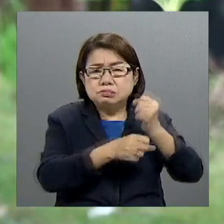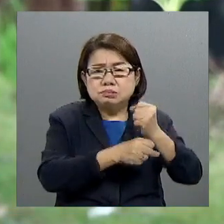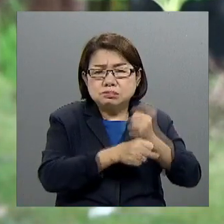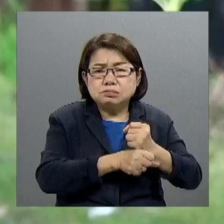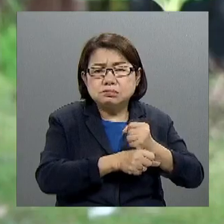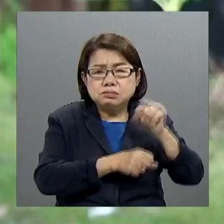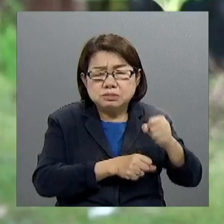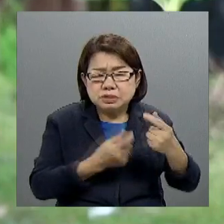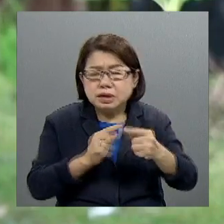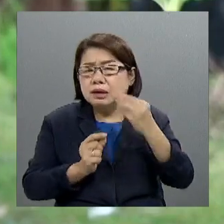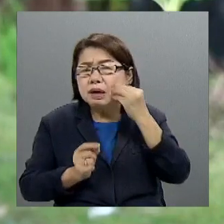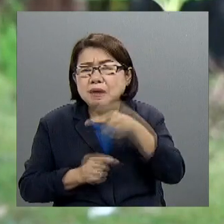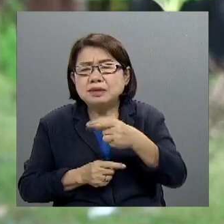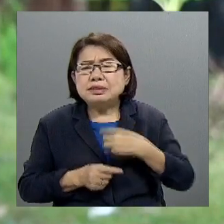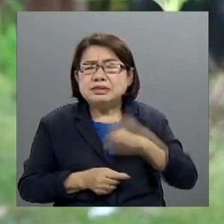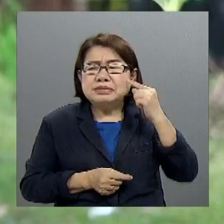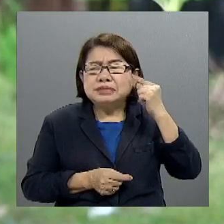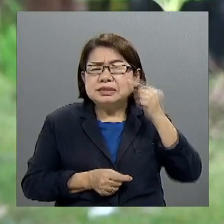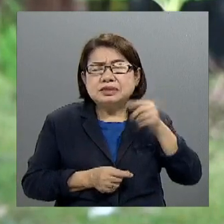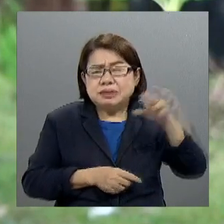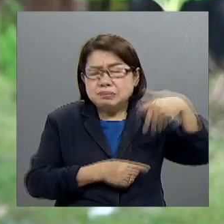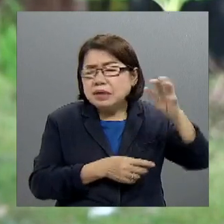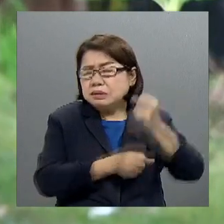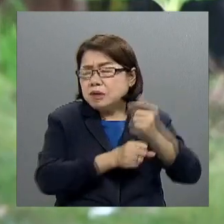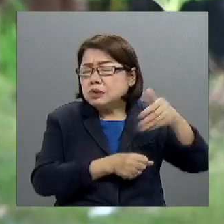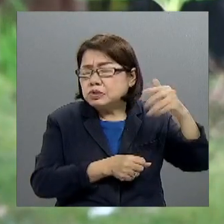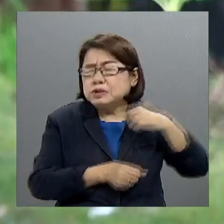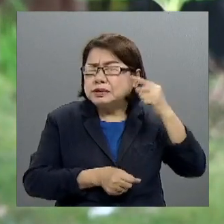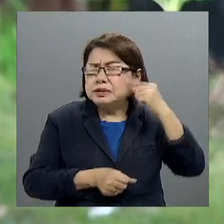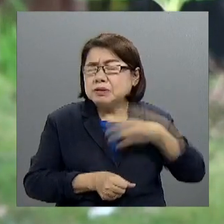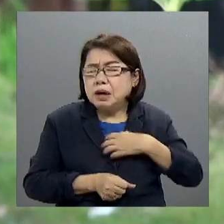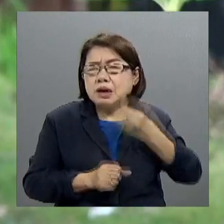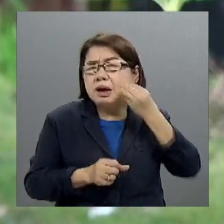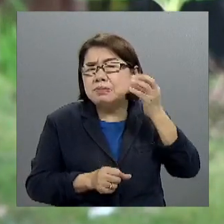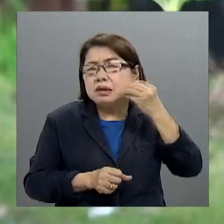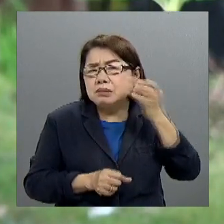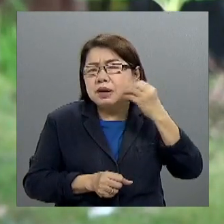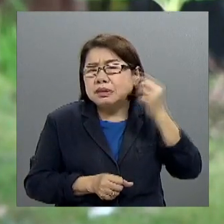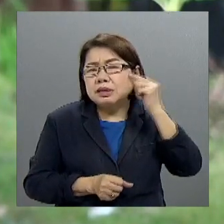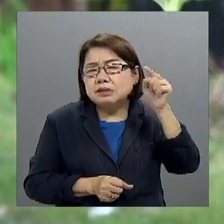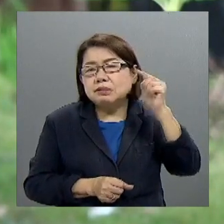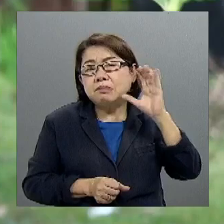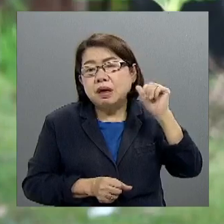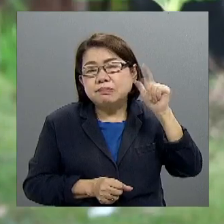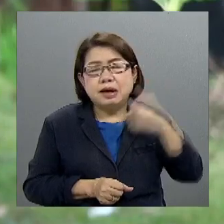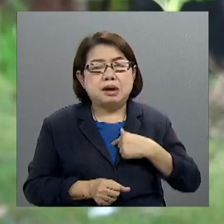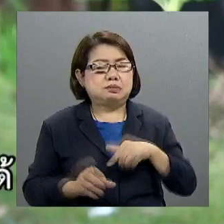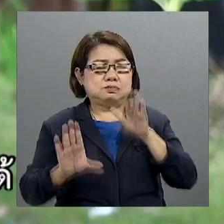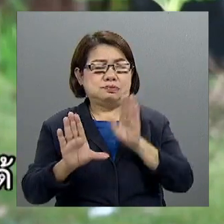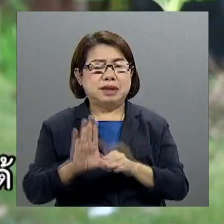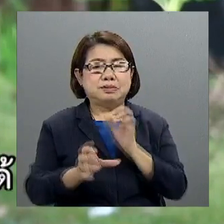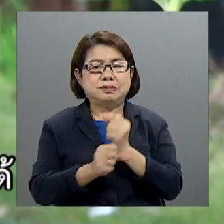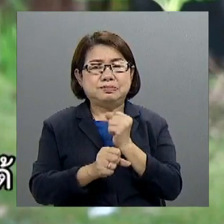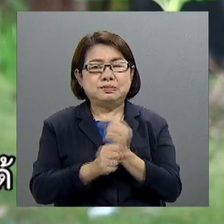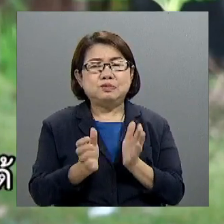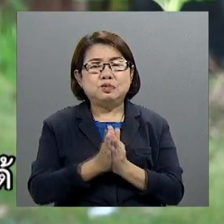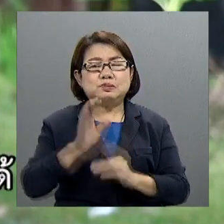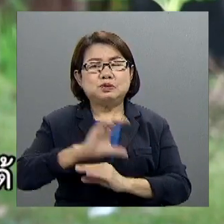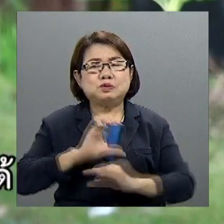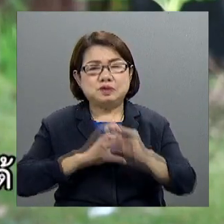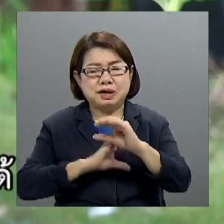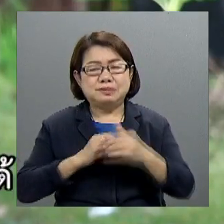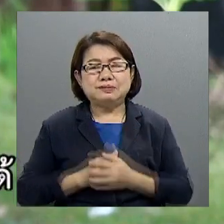จะกลับบ้านตลอดแล้วก็ถามแม่ตลอดแม่กลับบ้านได้แล้วยังก็ได้เขาโครงการของอาสาพื้นที่นำก็เขาส่